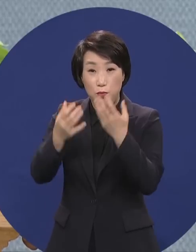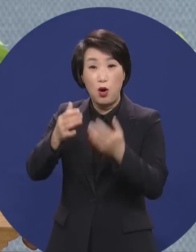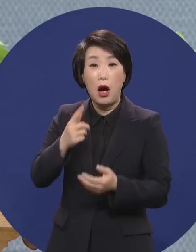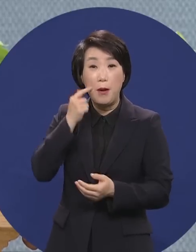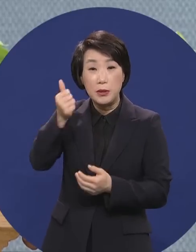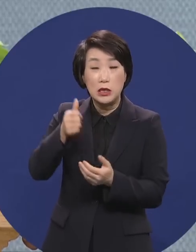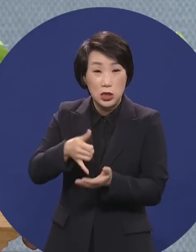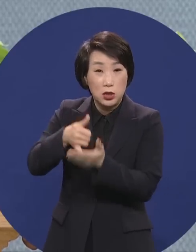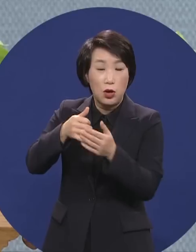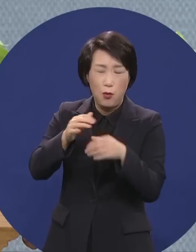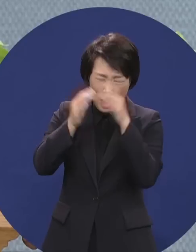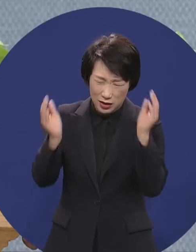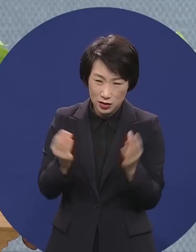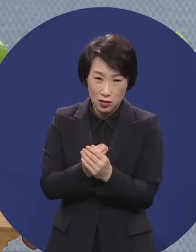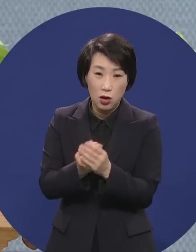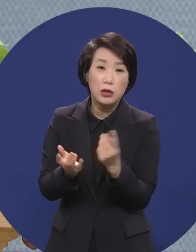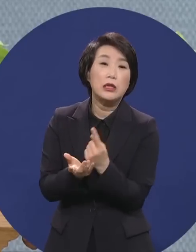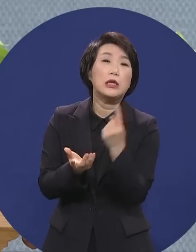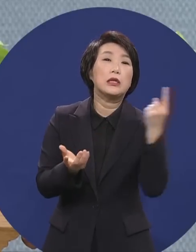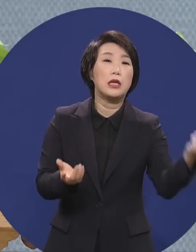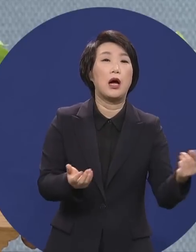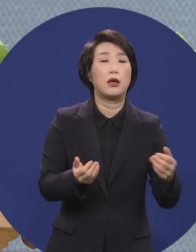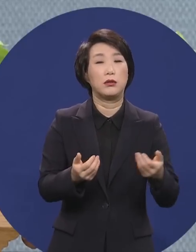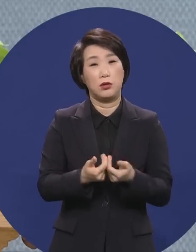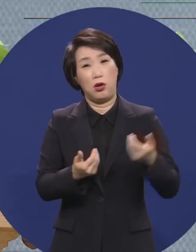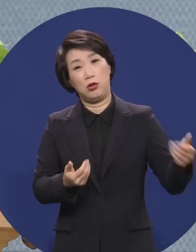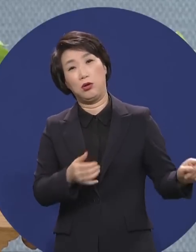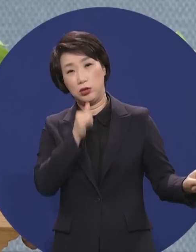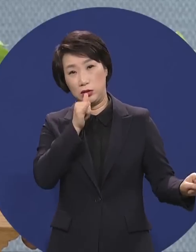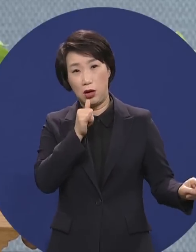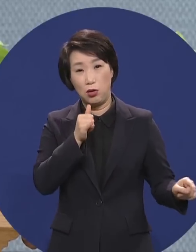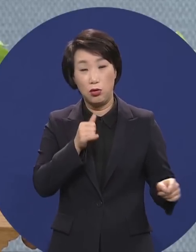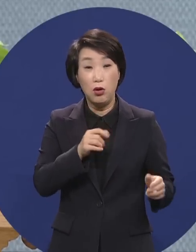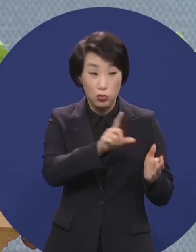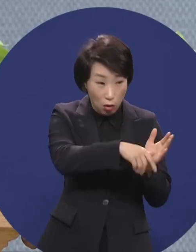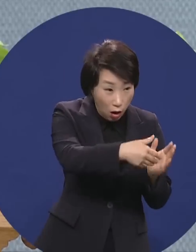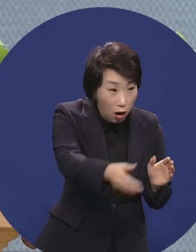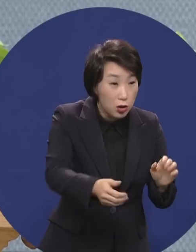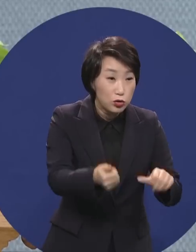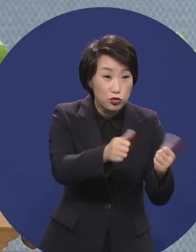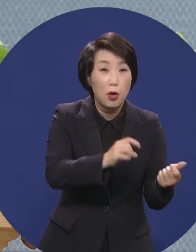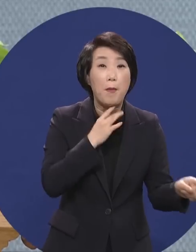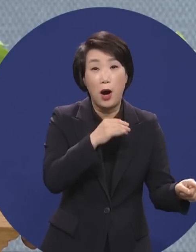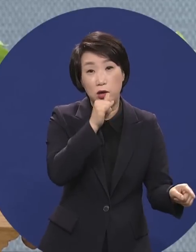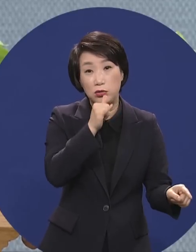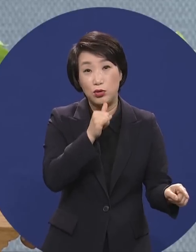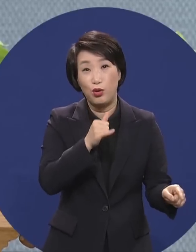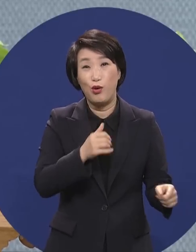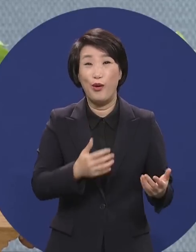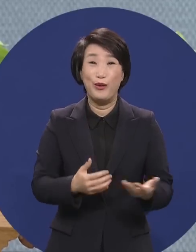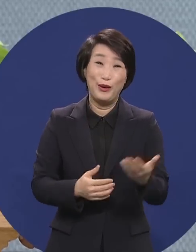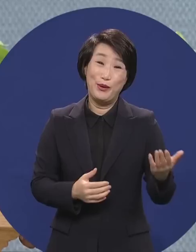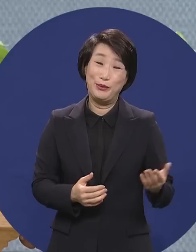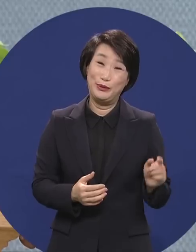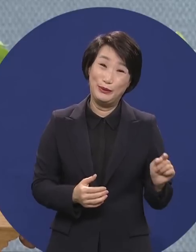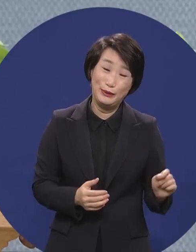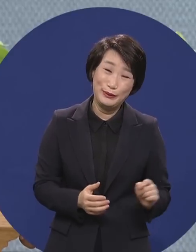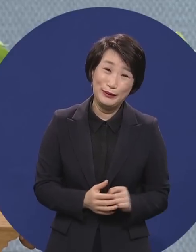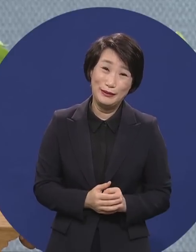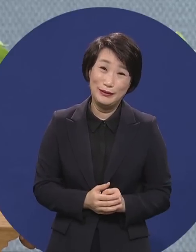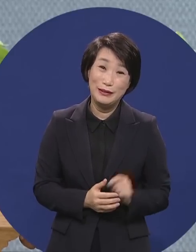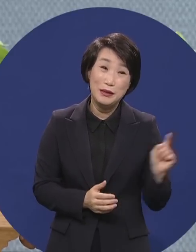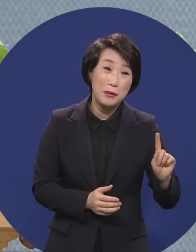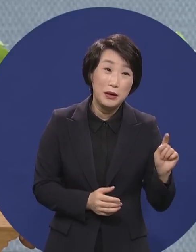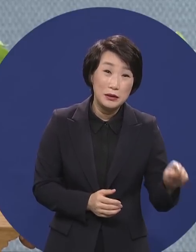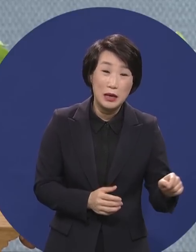인격에서 완전히 이탈되어 벗어났다는 거예요. 가면 갈수록 죽음만 있을 뿐이지, 여러분들이요, 그